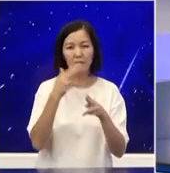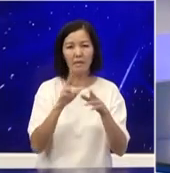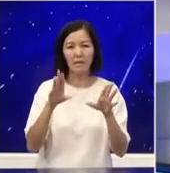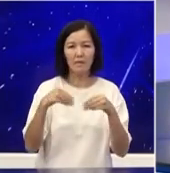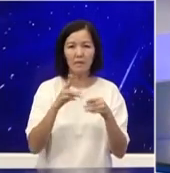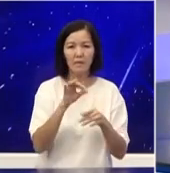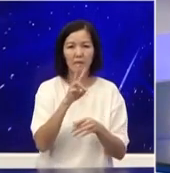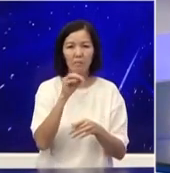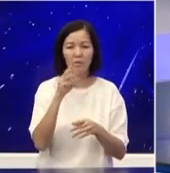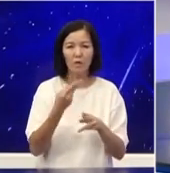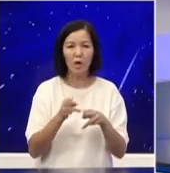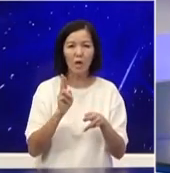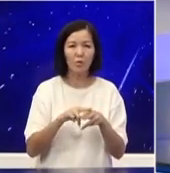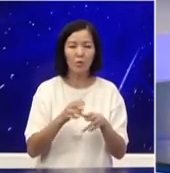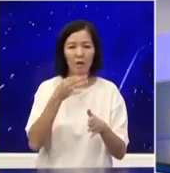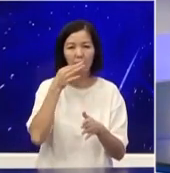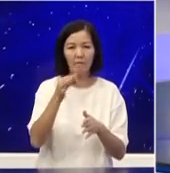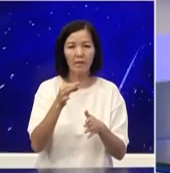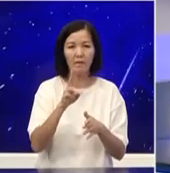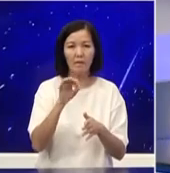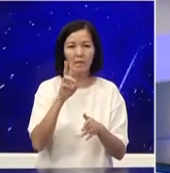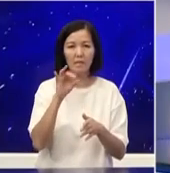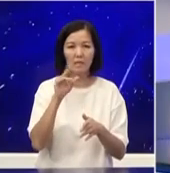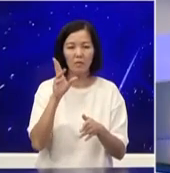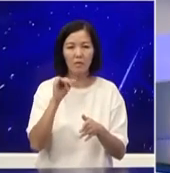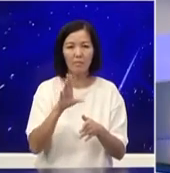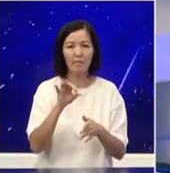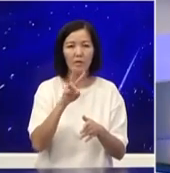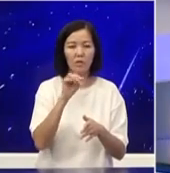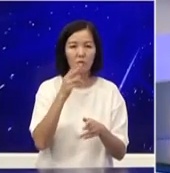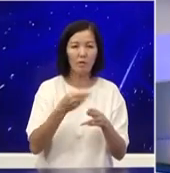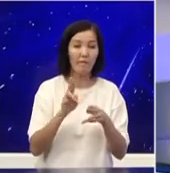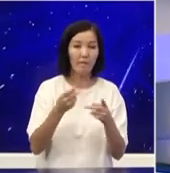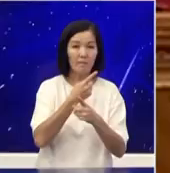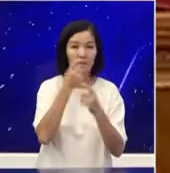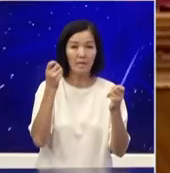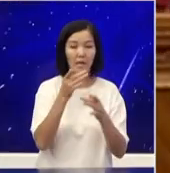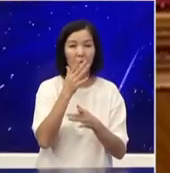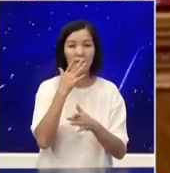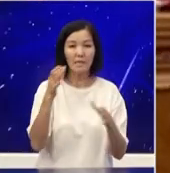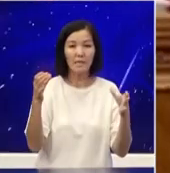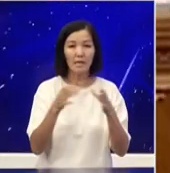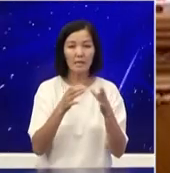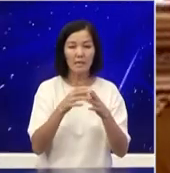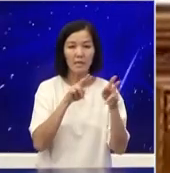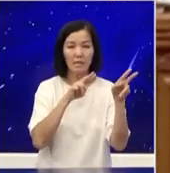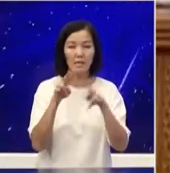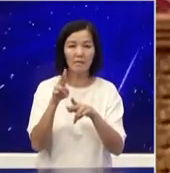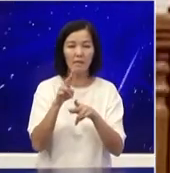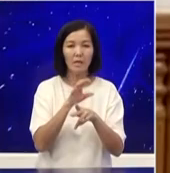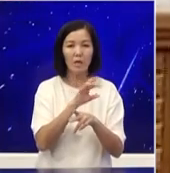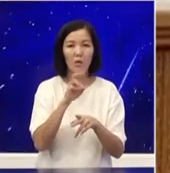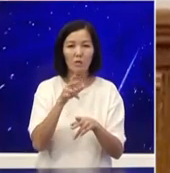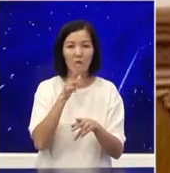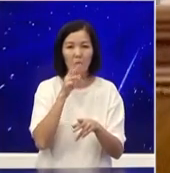Джон, которая теперь ответственна за отношения Пхеньяна с Сеулом и Вашингтоном. Об этом сообщило Национальное агентство разведки Южной Кореи.